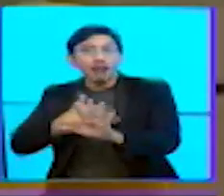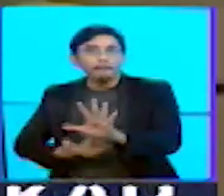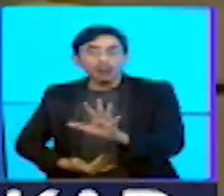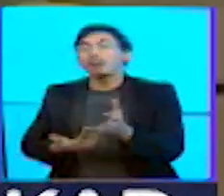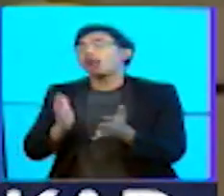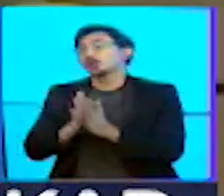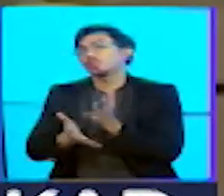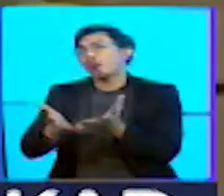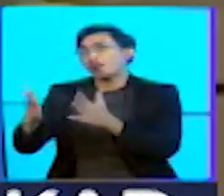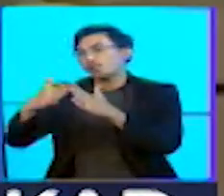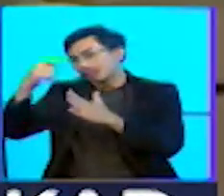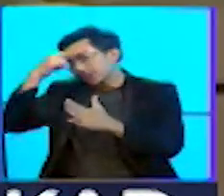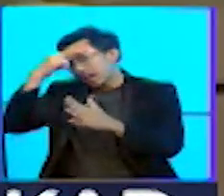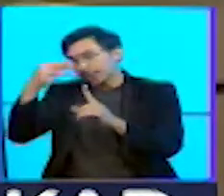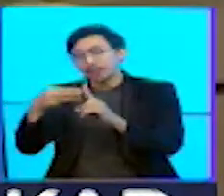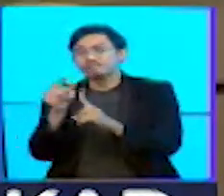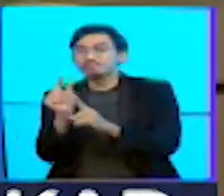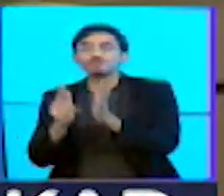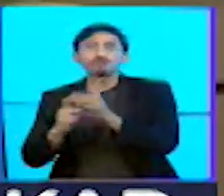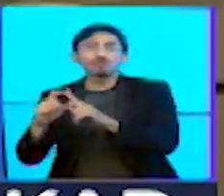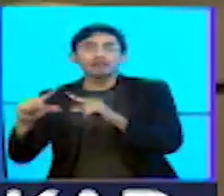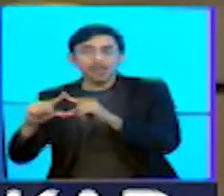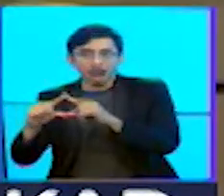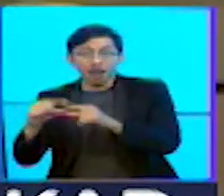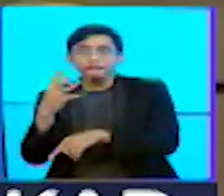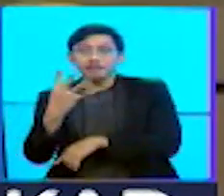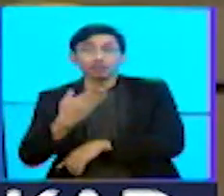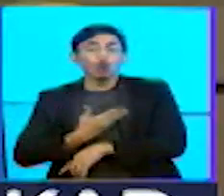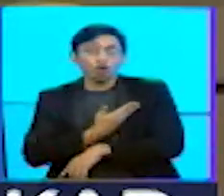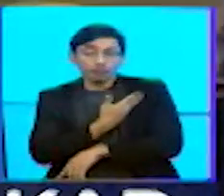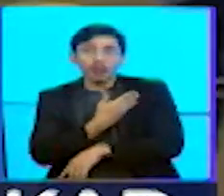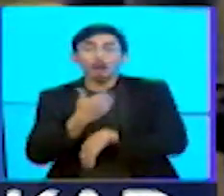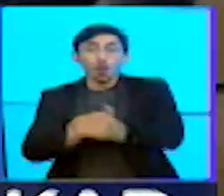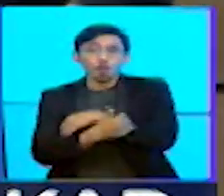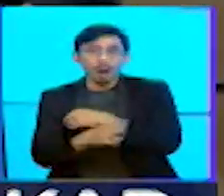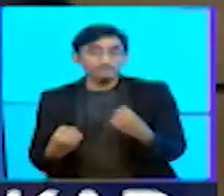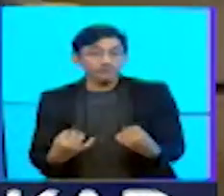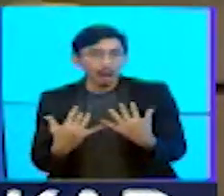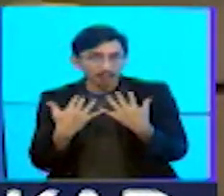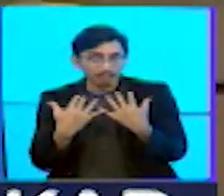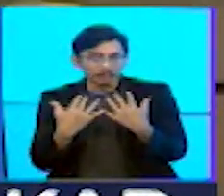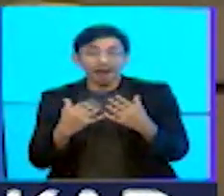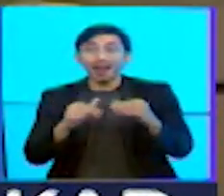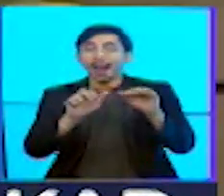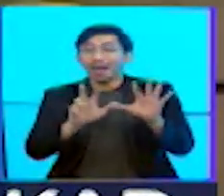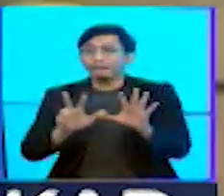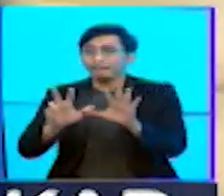diantaranya menderita luka bakar. Sementara 3 korban dilarikan ke rumah sakit Universitas Indonesia.